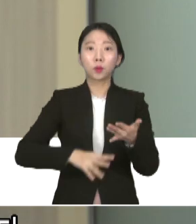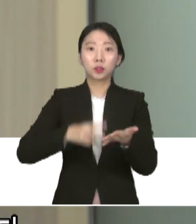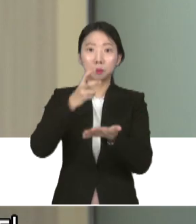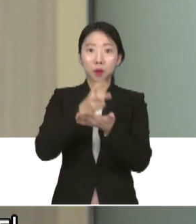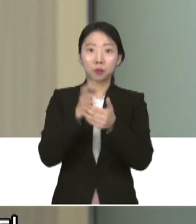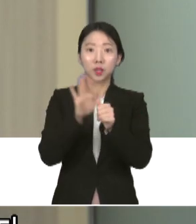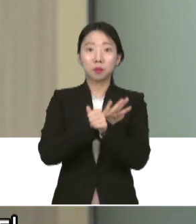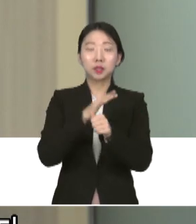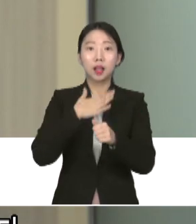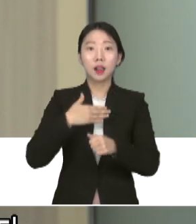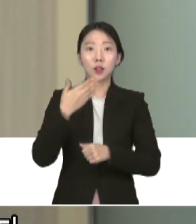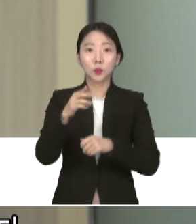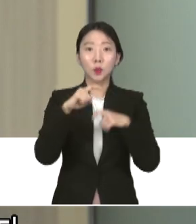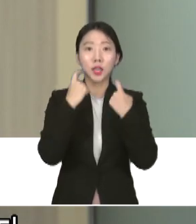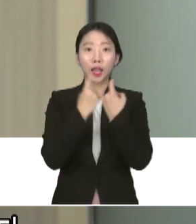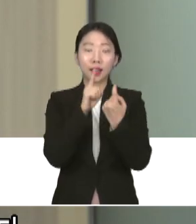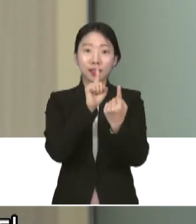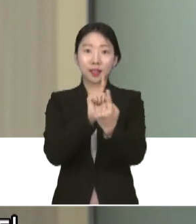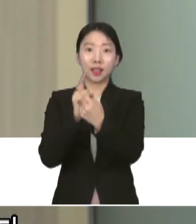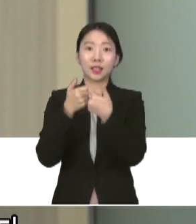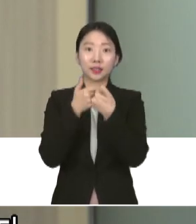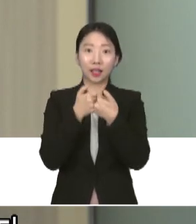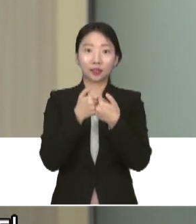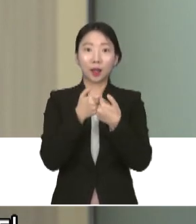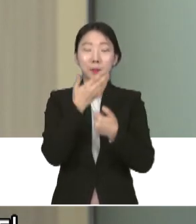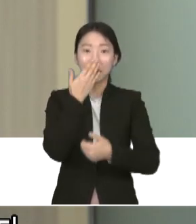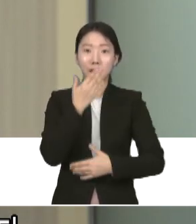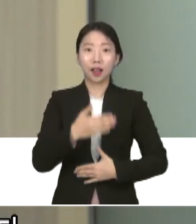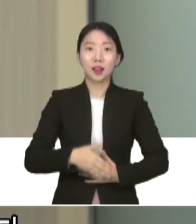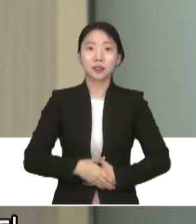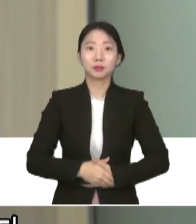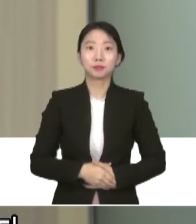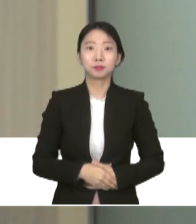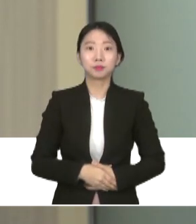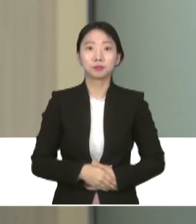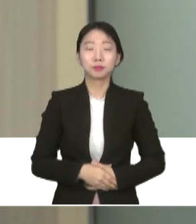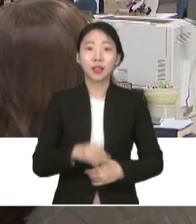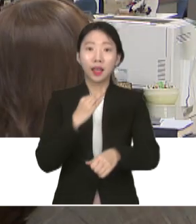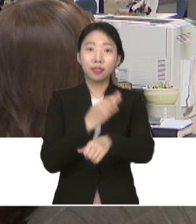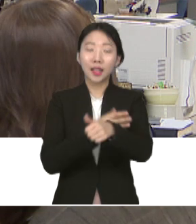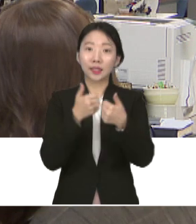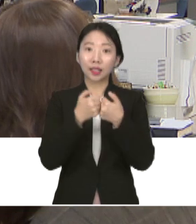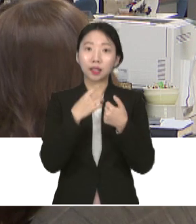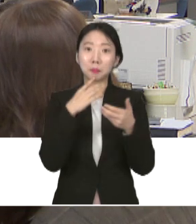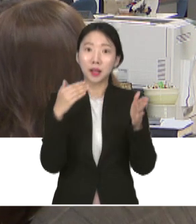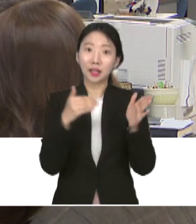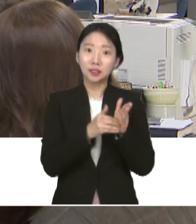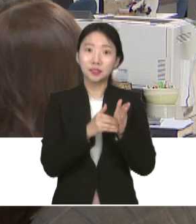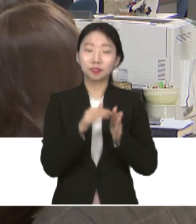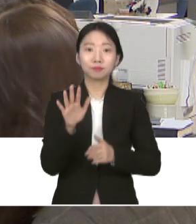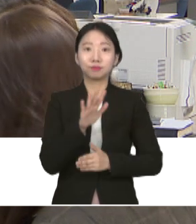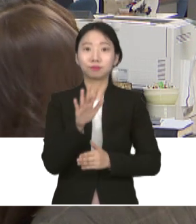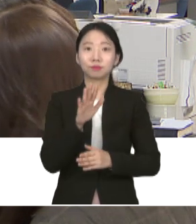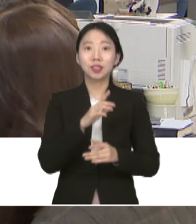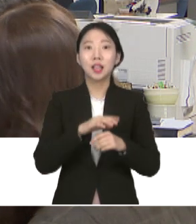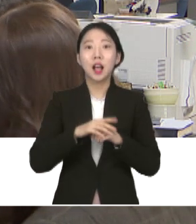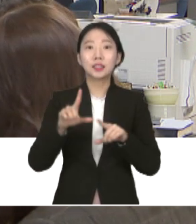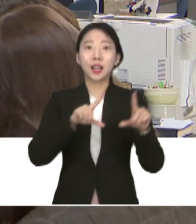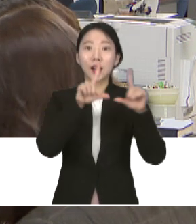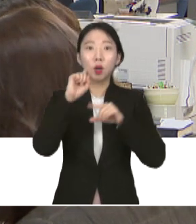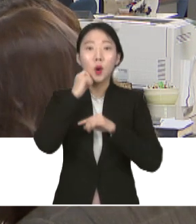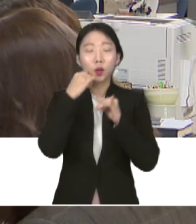복지 제도 안내 부터 개인과 맞춤상담 까지 원스톱으로 진행됩니다 단순히 상담 에만 그치는 것이 아니라